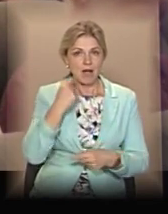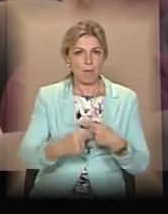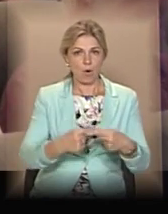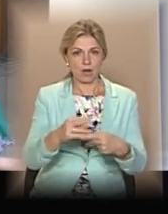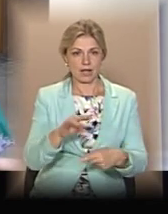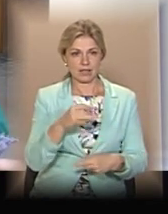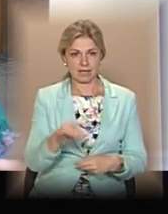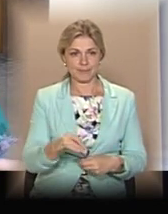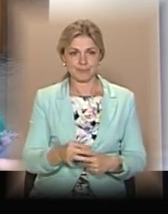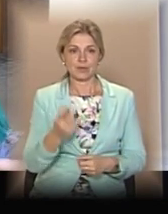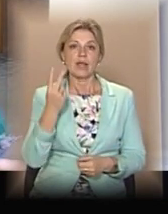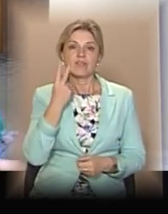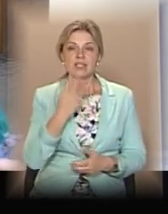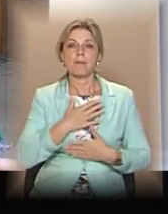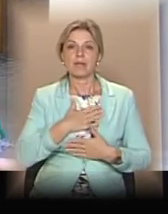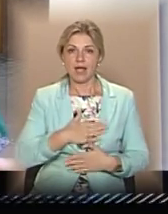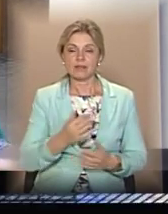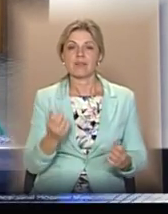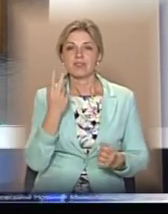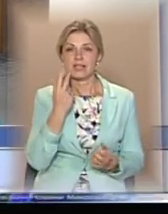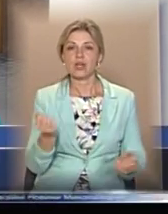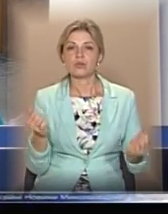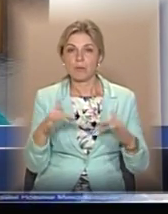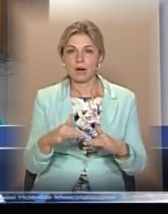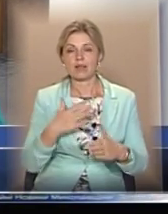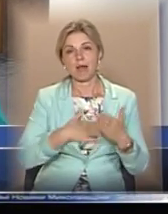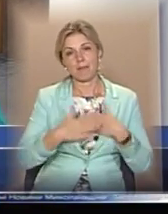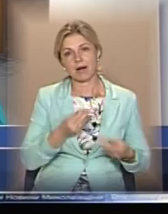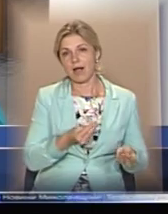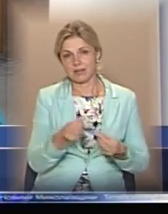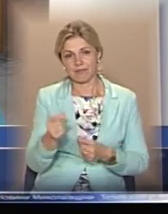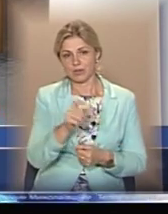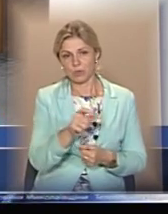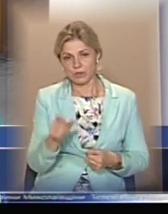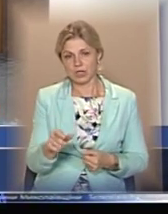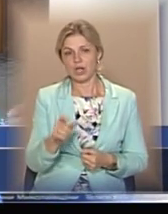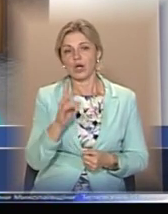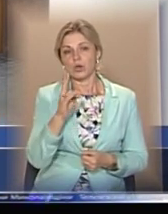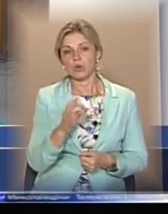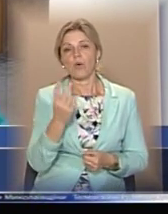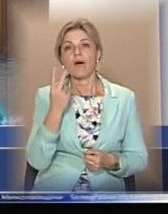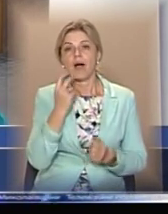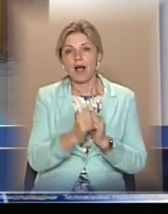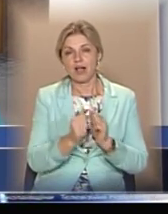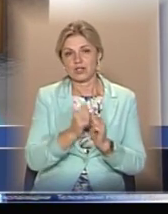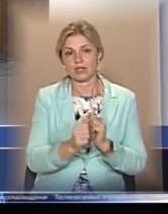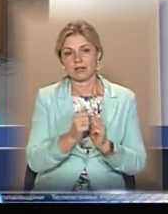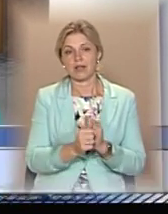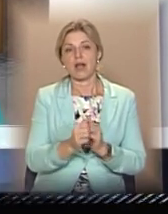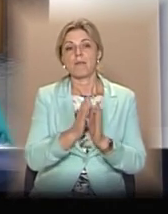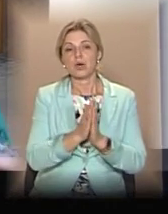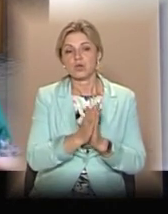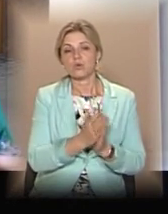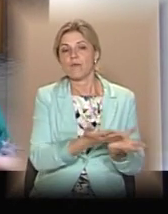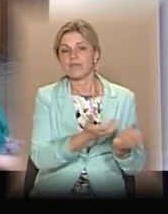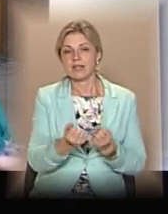дуже приємно завжди зібрати, порадувати людей. І все одно навіть сорокою провожу, але кожен раз виясняється, прошу все обрати когось ще, да,